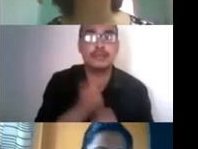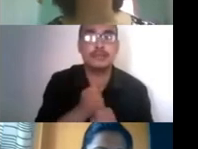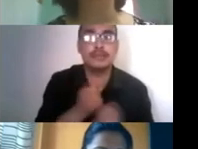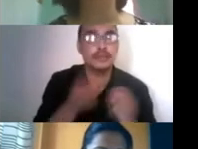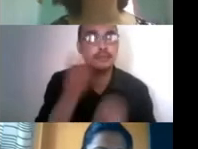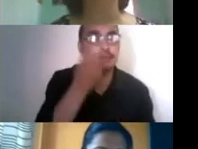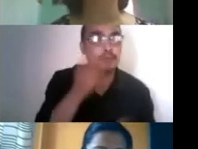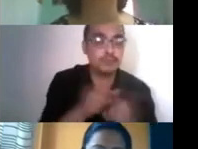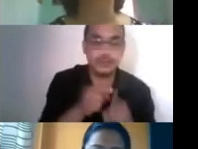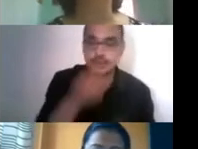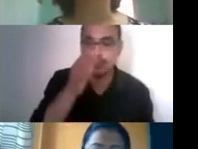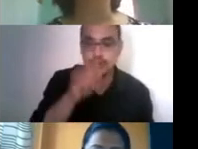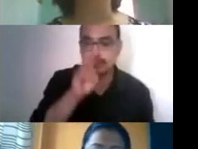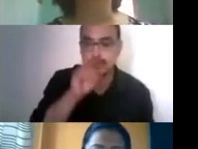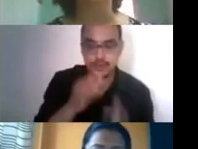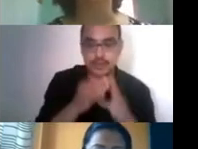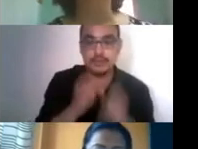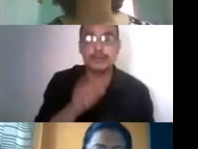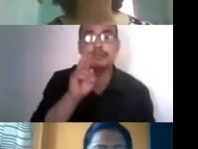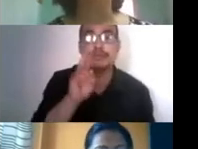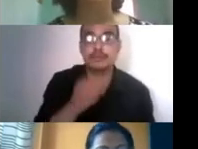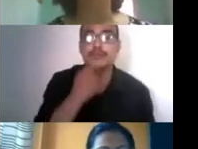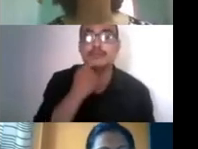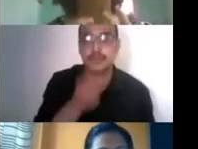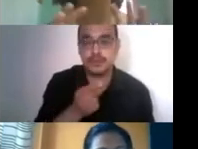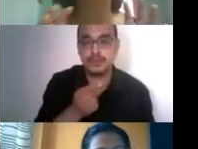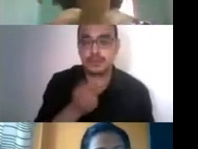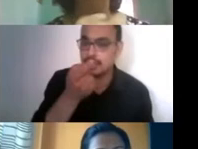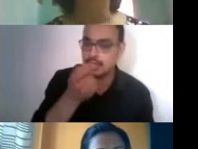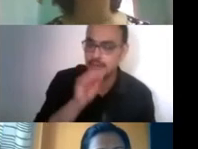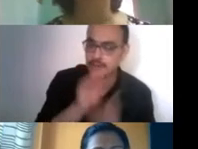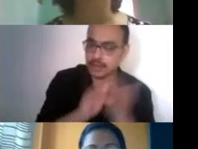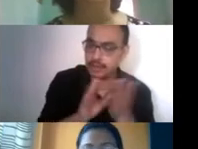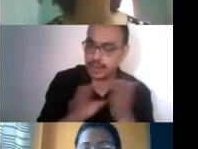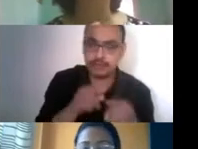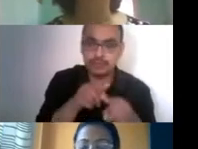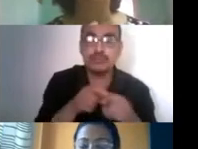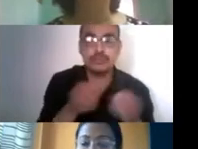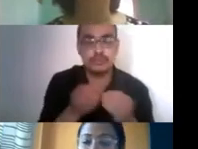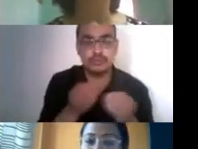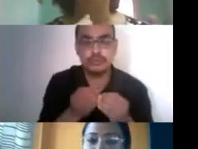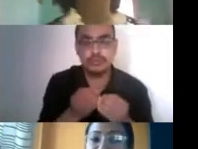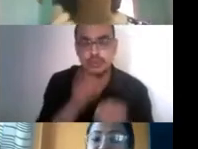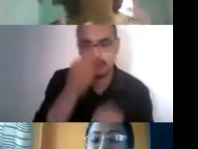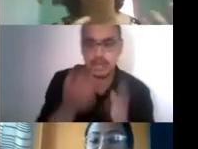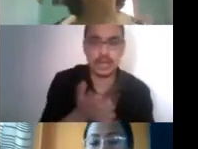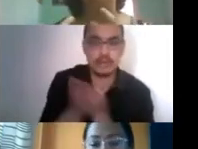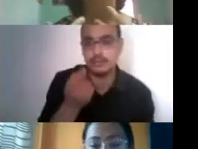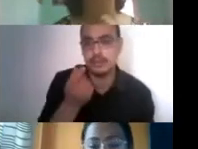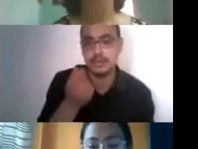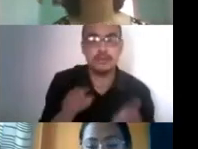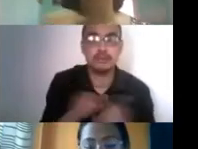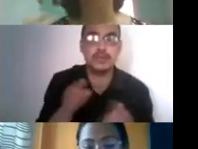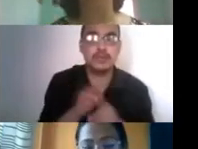खोज्दाखेरि हुँदैन, पर्दैन, तिमी घरभित्र बस्नुपर्छ भन्ने भन्दाखेरि आर्थिक रूपले नियन्त्रण गर्ने, ताकि उसको हातमा 2-4 पैसा पनि